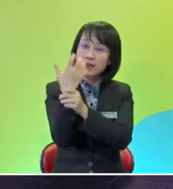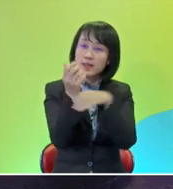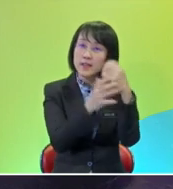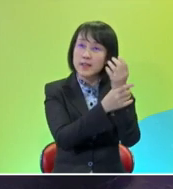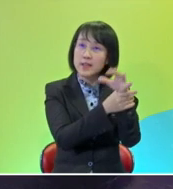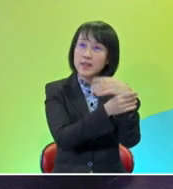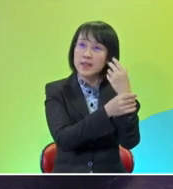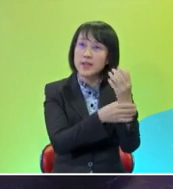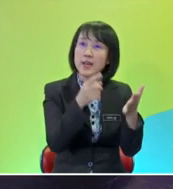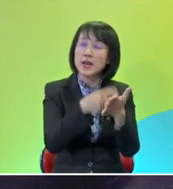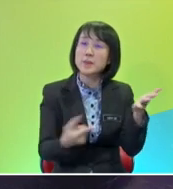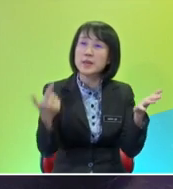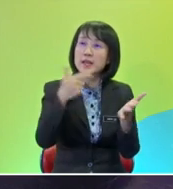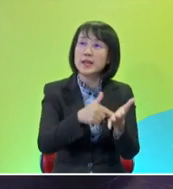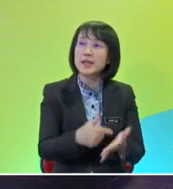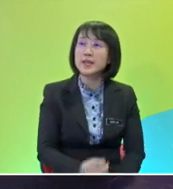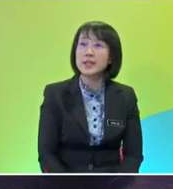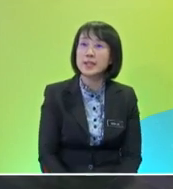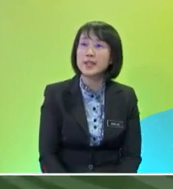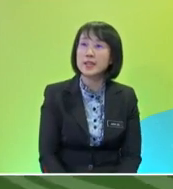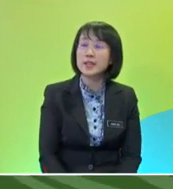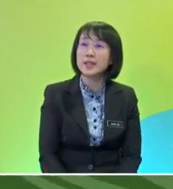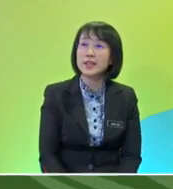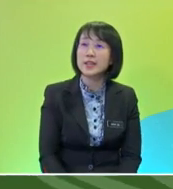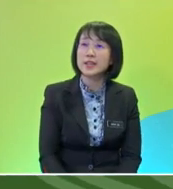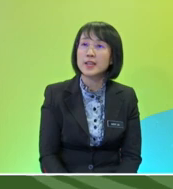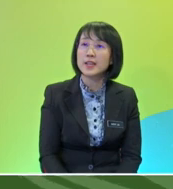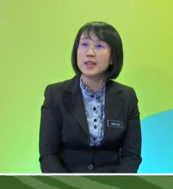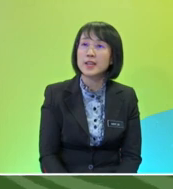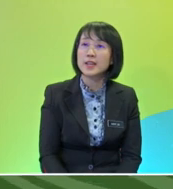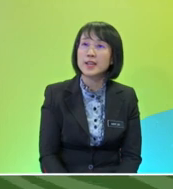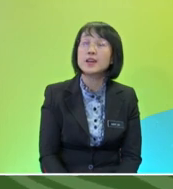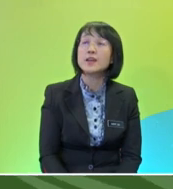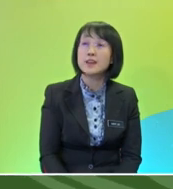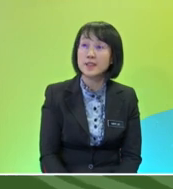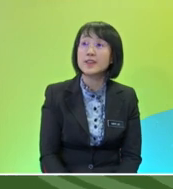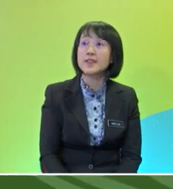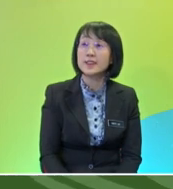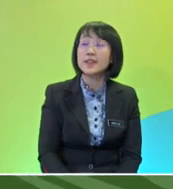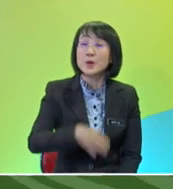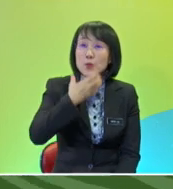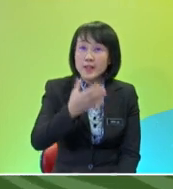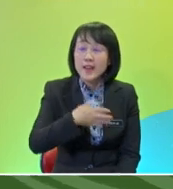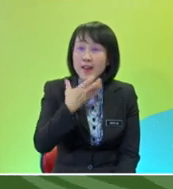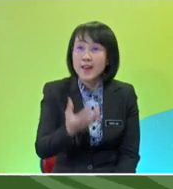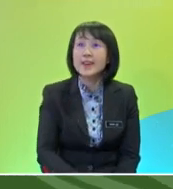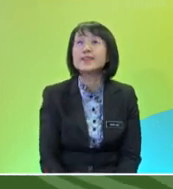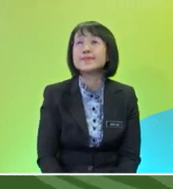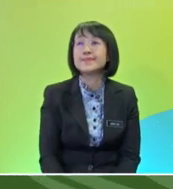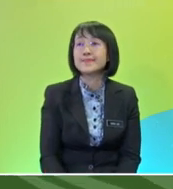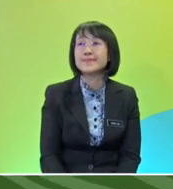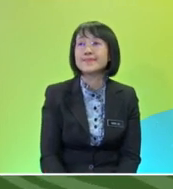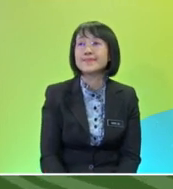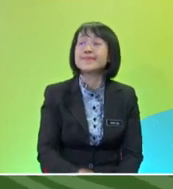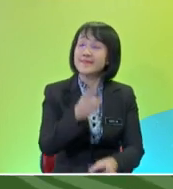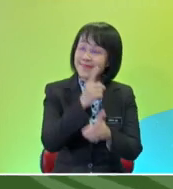Macam tu. Muntah. Muntah cikgu, betul muntah, kan? Betul,